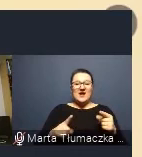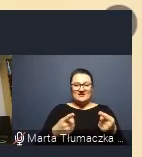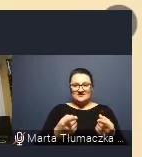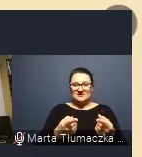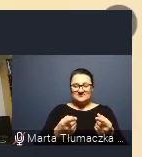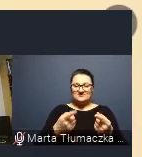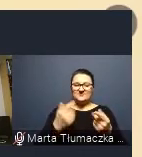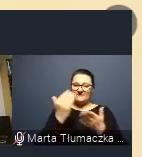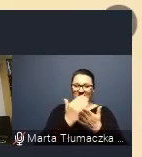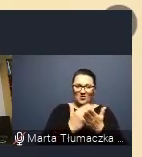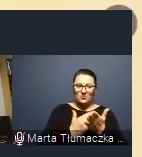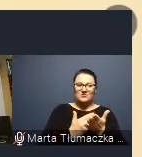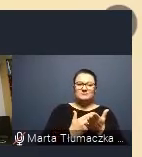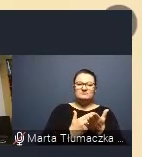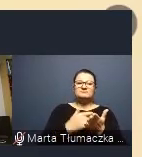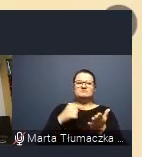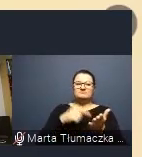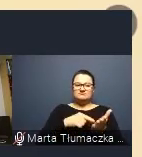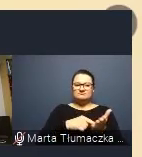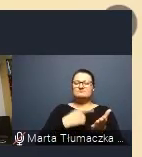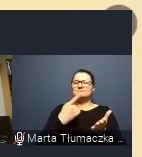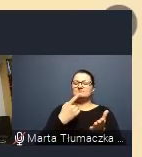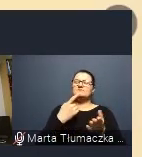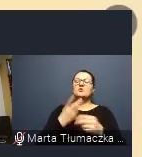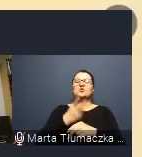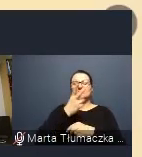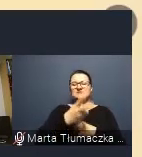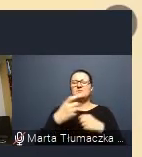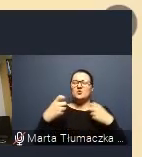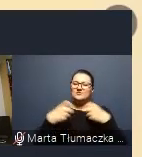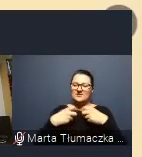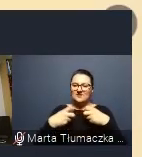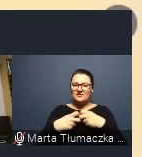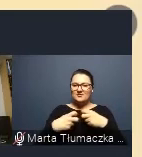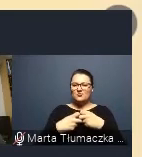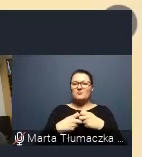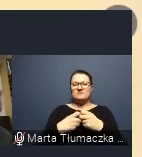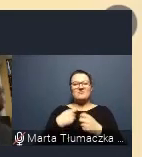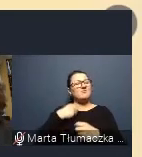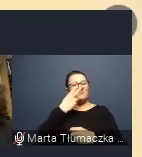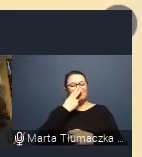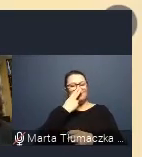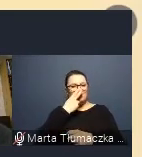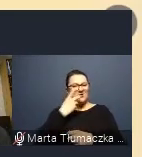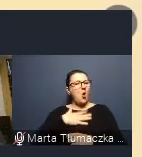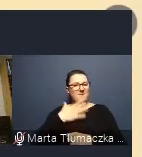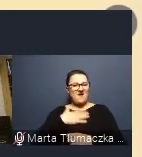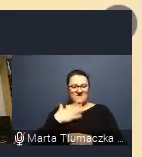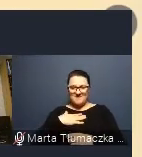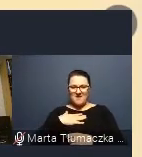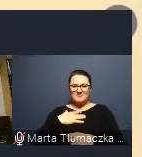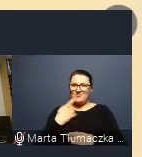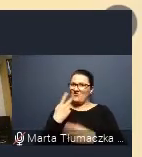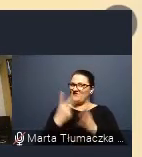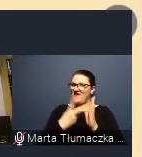organizacyjny warunek, dostęp do stabilnego internetu. Niejednokrotnie zdarzało mi się i troszkę mam obawę, bo już dwukrotnie mi się